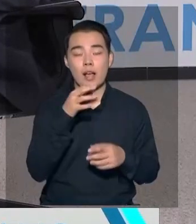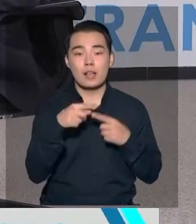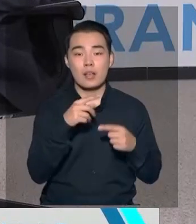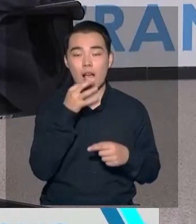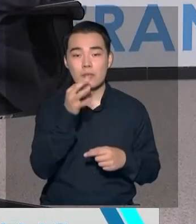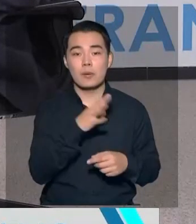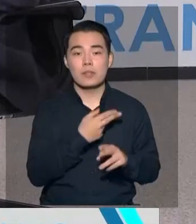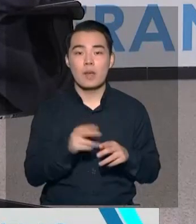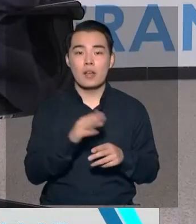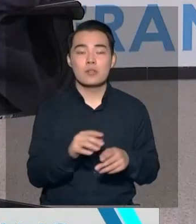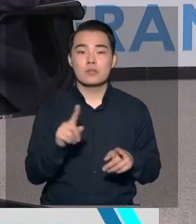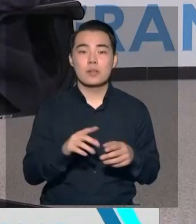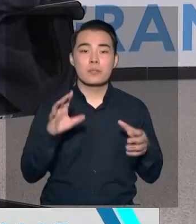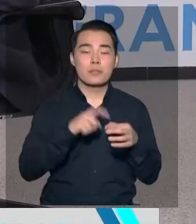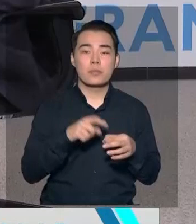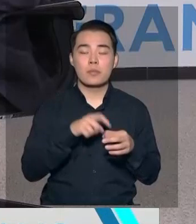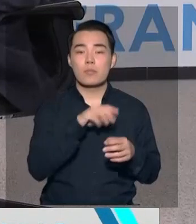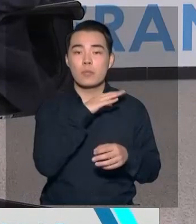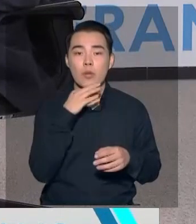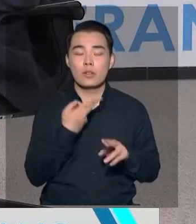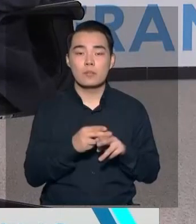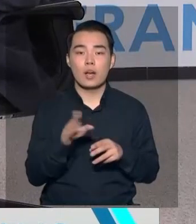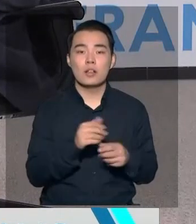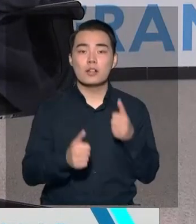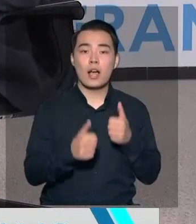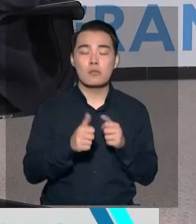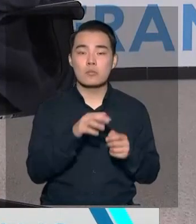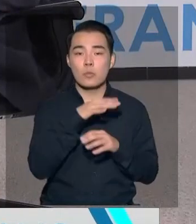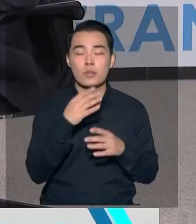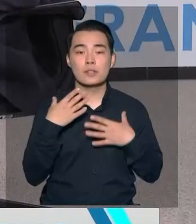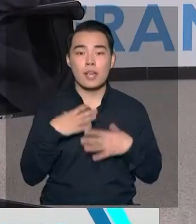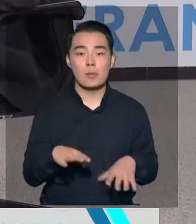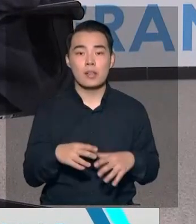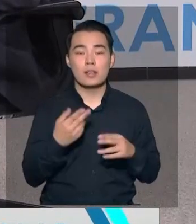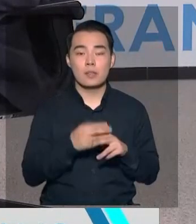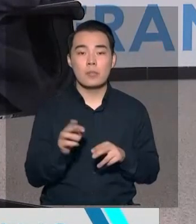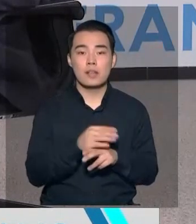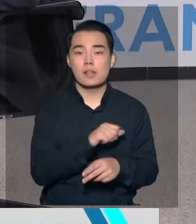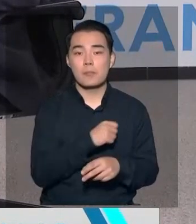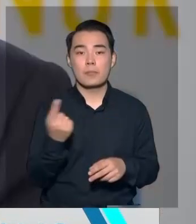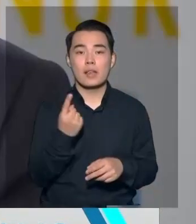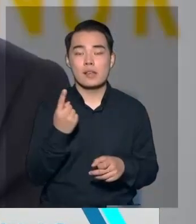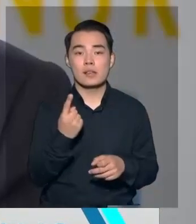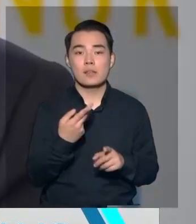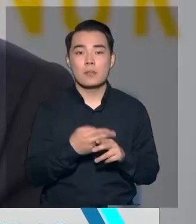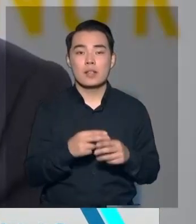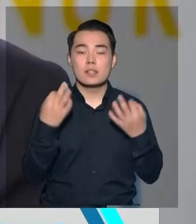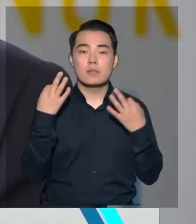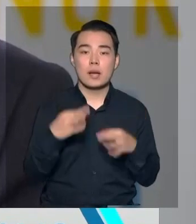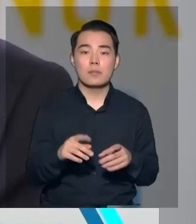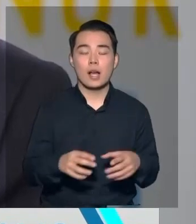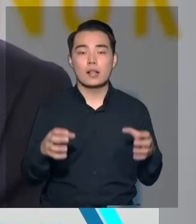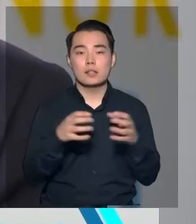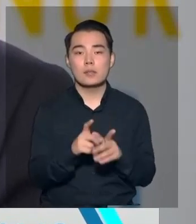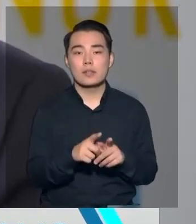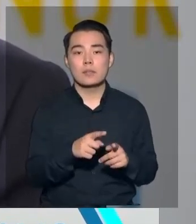бірі тіркеліп жанталасып жатыр. Бұған дейін мұндай белсенділік неге болған жоқ? Енді біріншіден сол кездегі саяси жүйенің